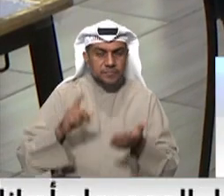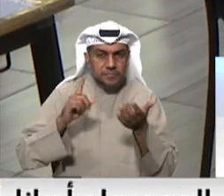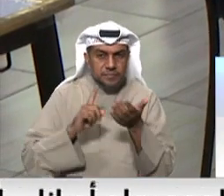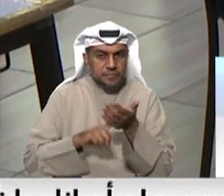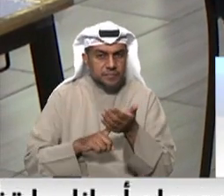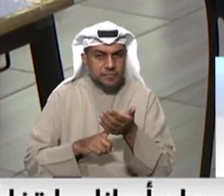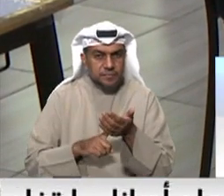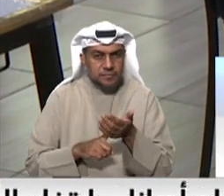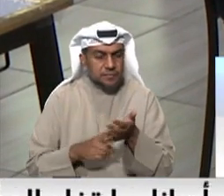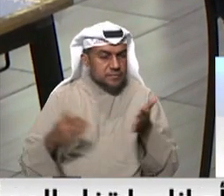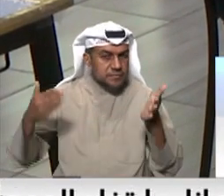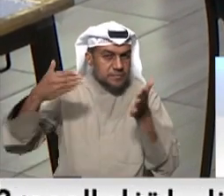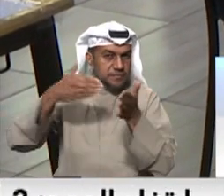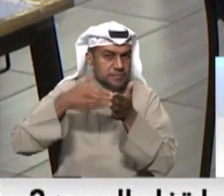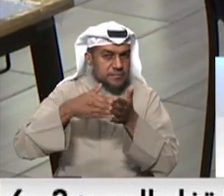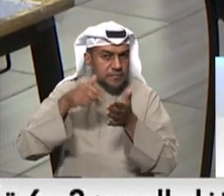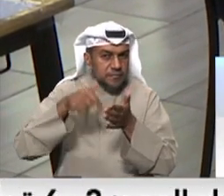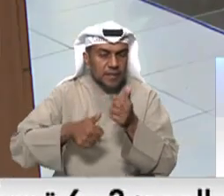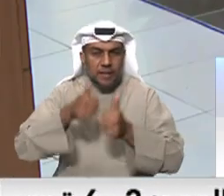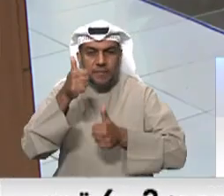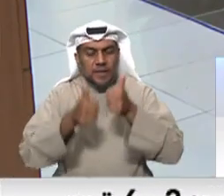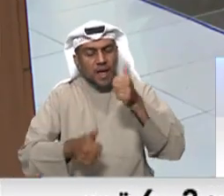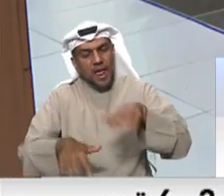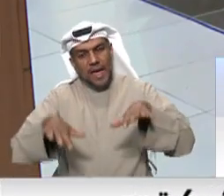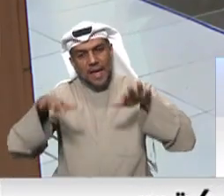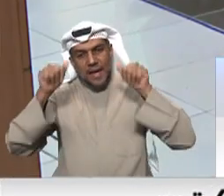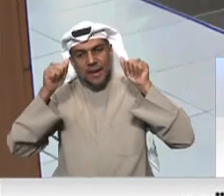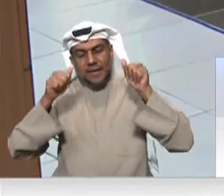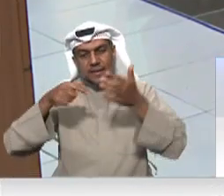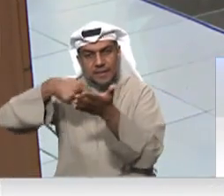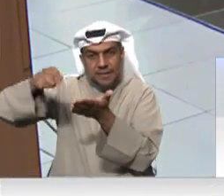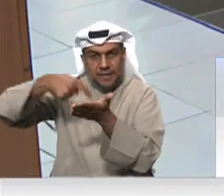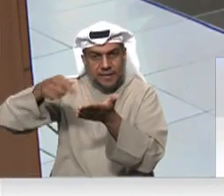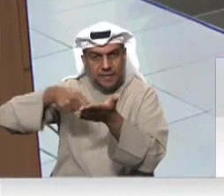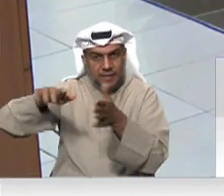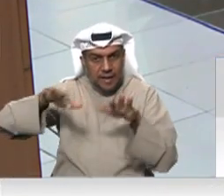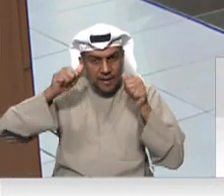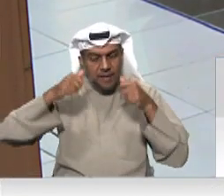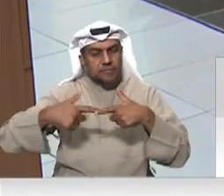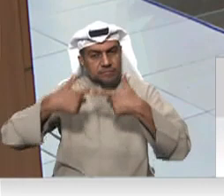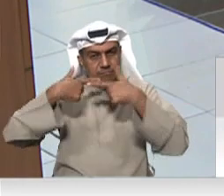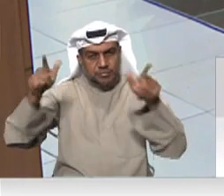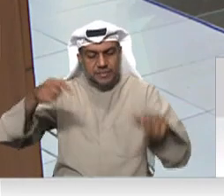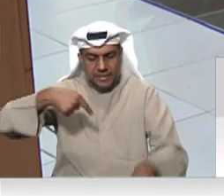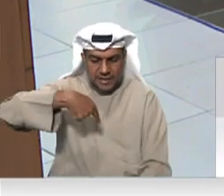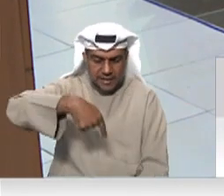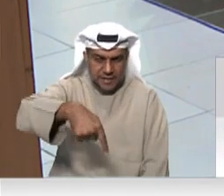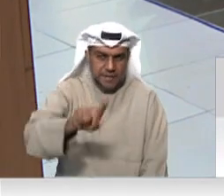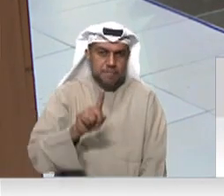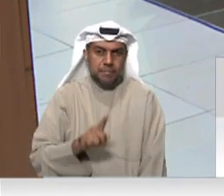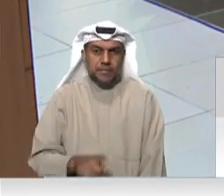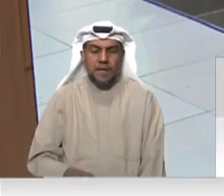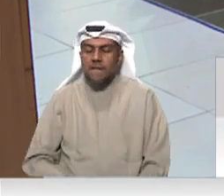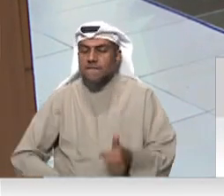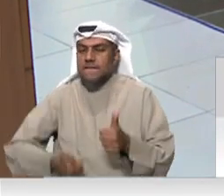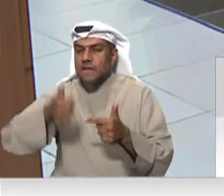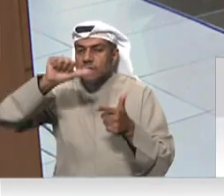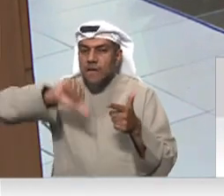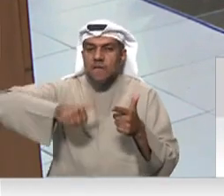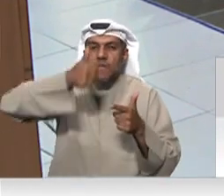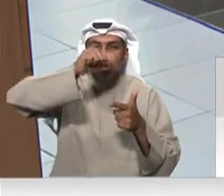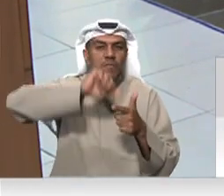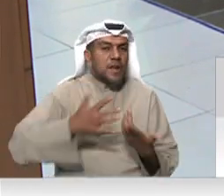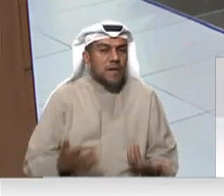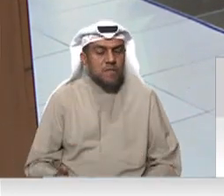لفصلها الاخير وبمجرد انتهاء عمليات التصحيح ستعلن النتائج في القريب العاجل تتويجا لجهود